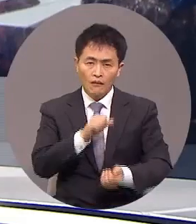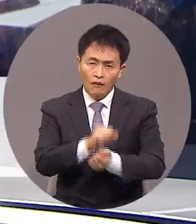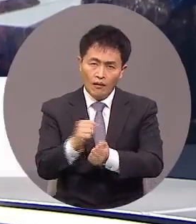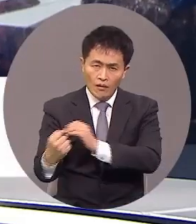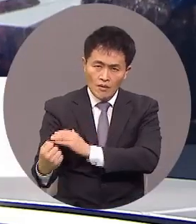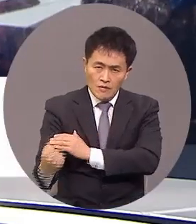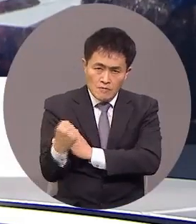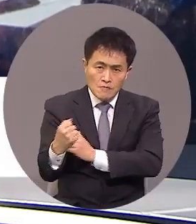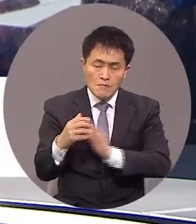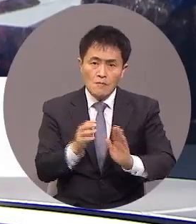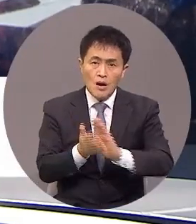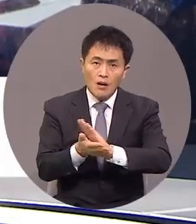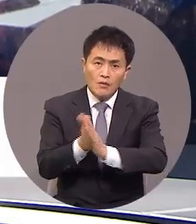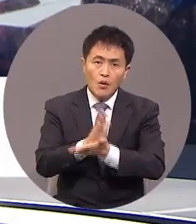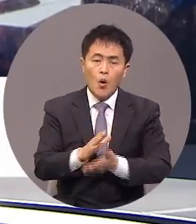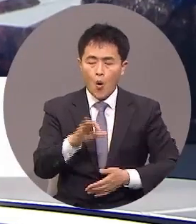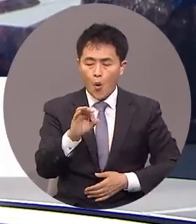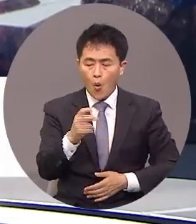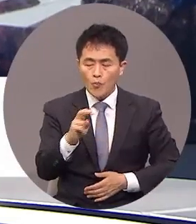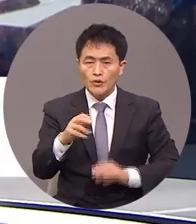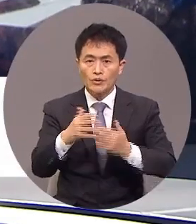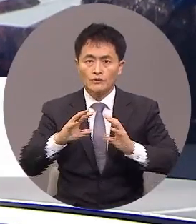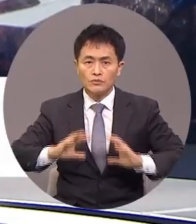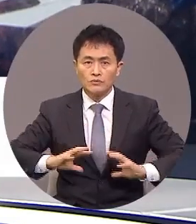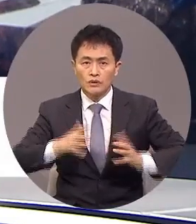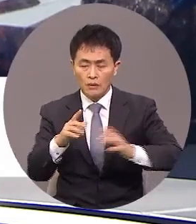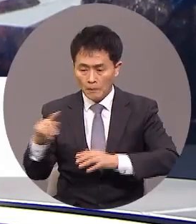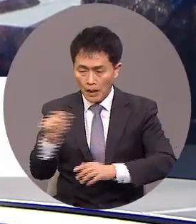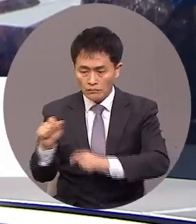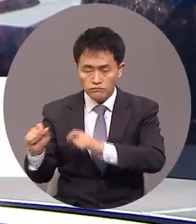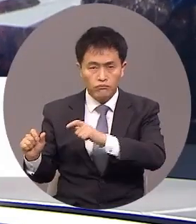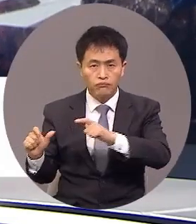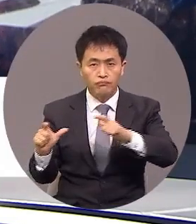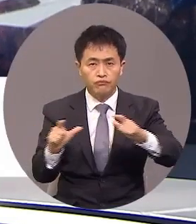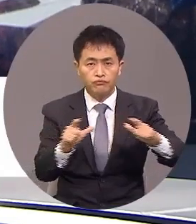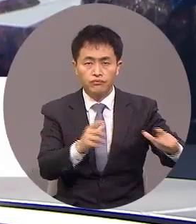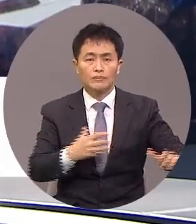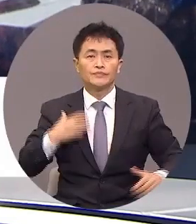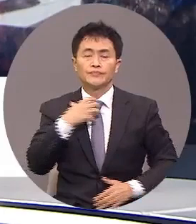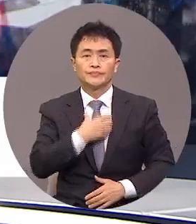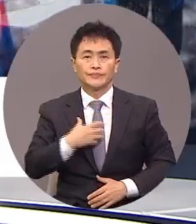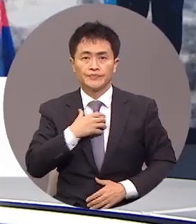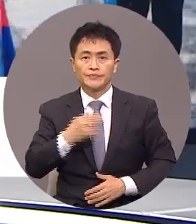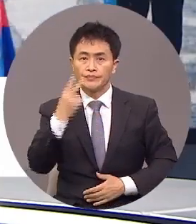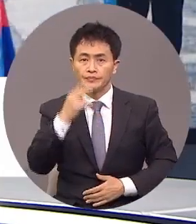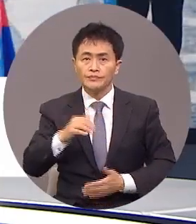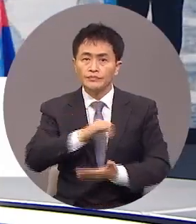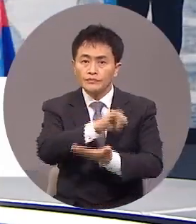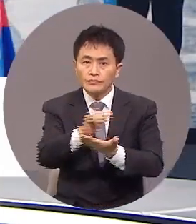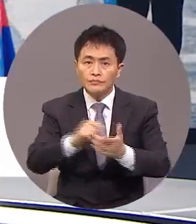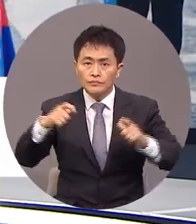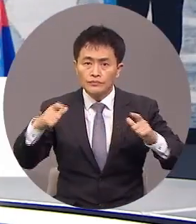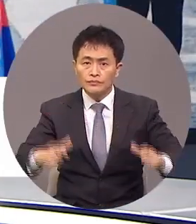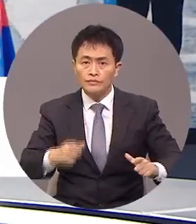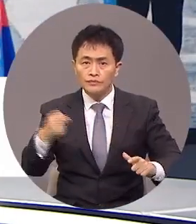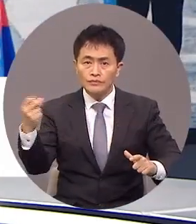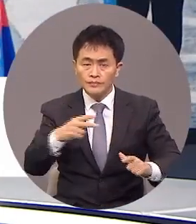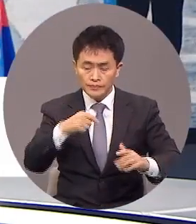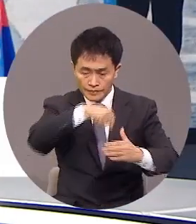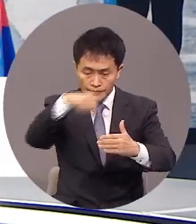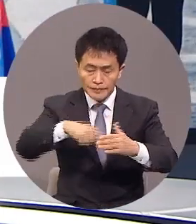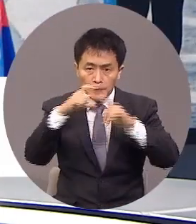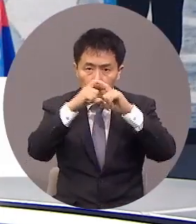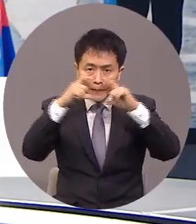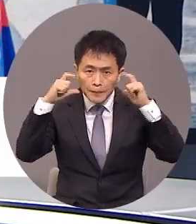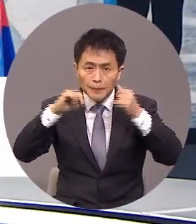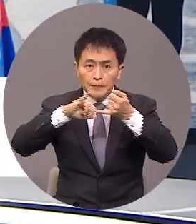전파력이 강한 변이 바이러스 오미크론이 전 세계로 빠르게 퍼지고 있는 것도 걱정입니다. 미국에선 뉴욕주가 다시 실내 마스크